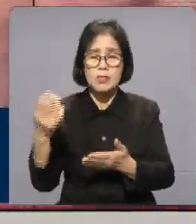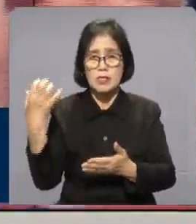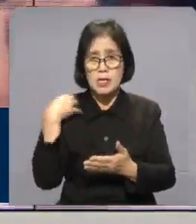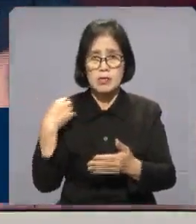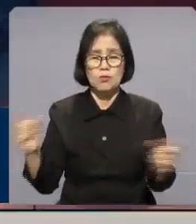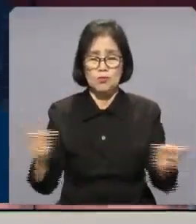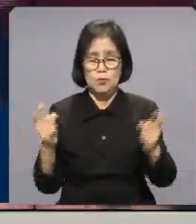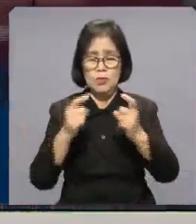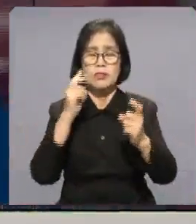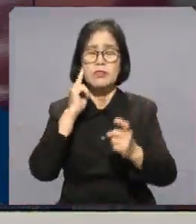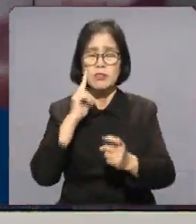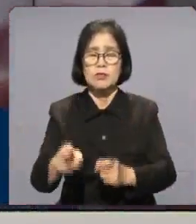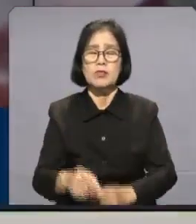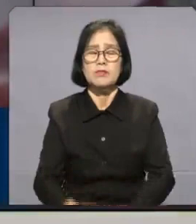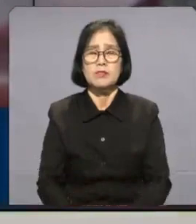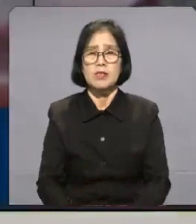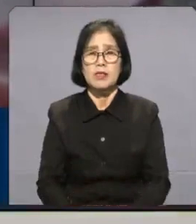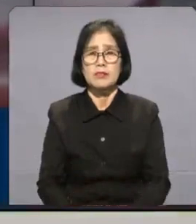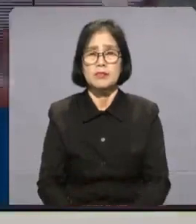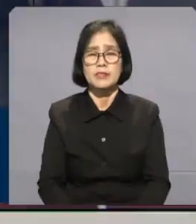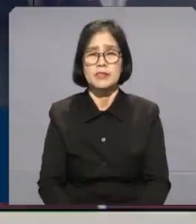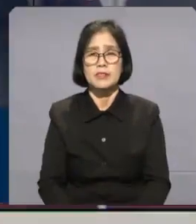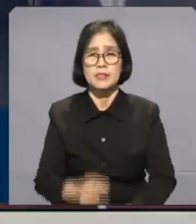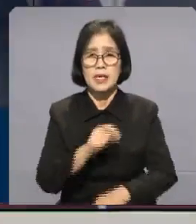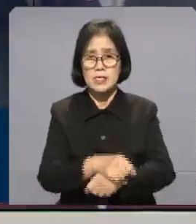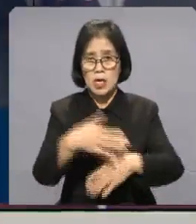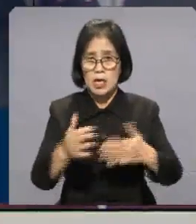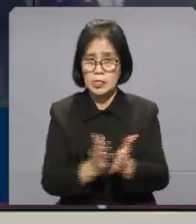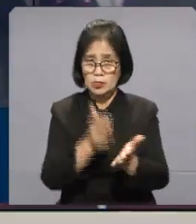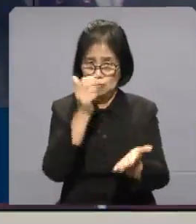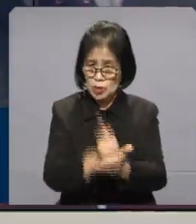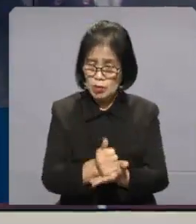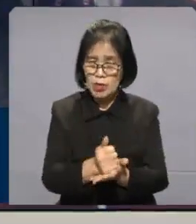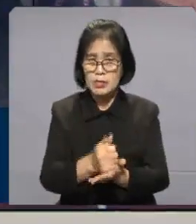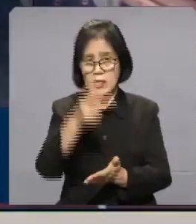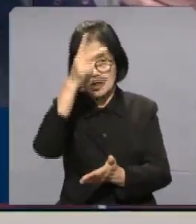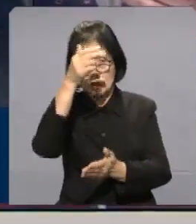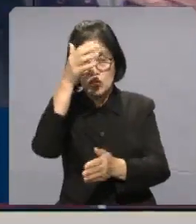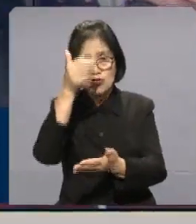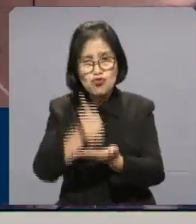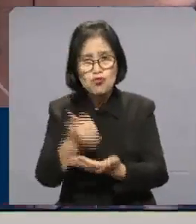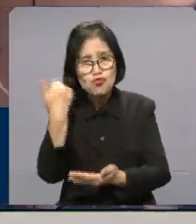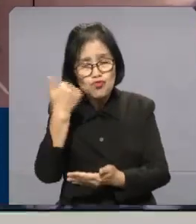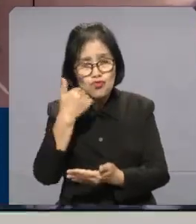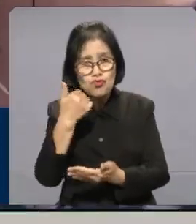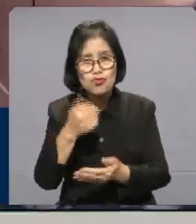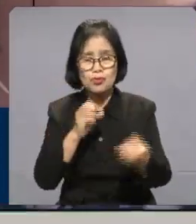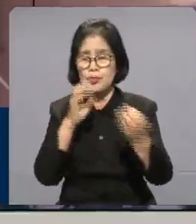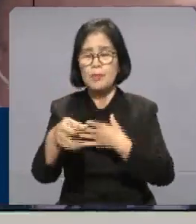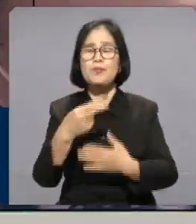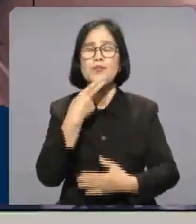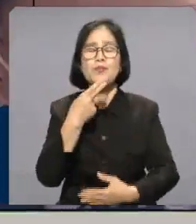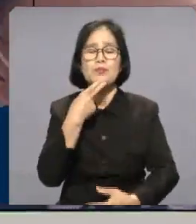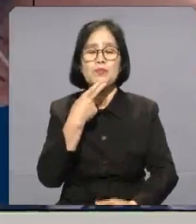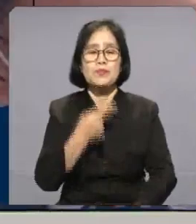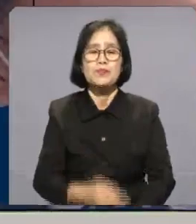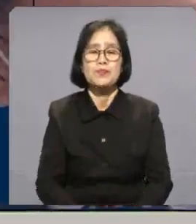공방이 치열했는데 이상민 장관이냐 경찰 수뇌부냐 답은 나오지 않았습니다. 이어진 기자입니다.